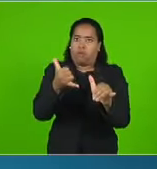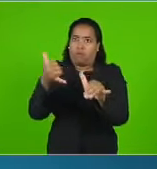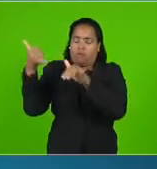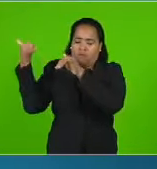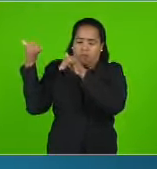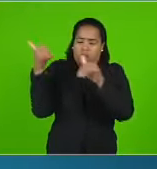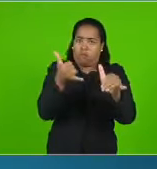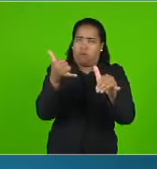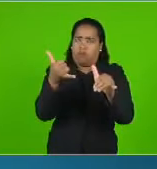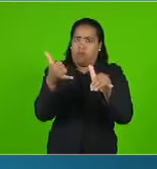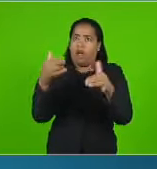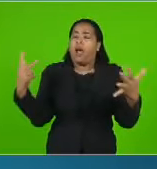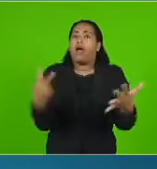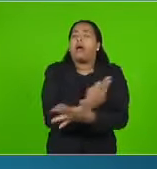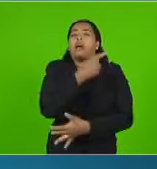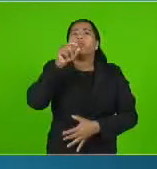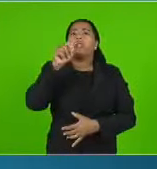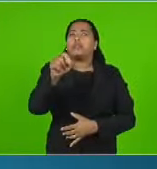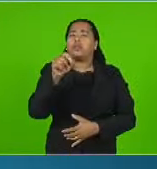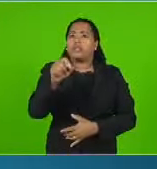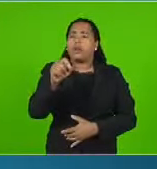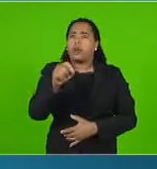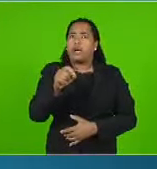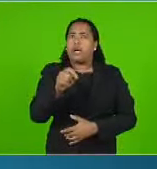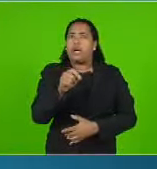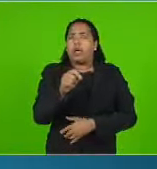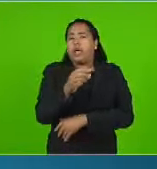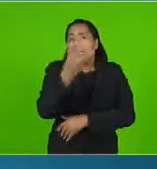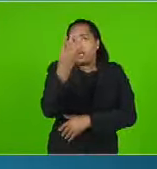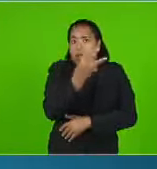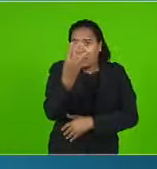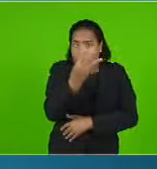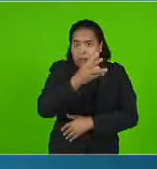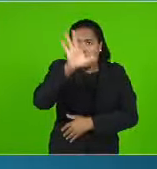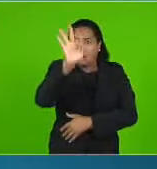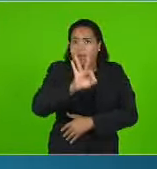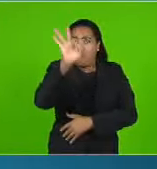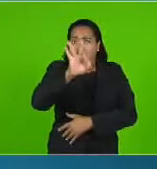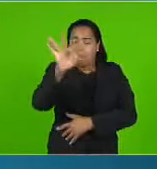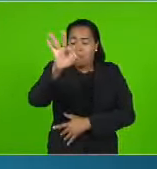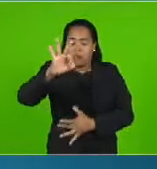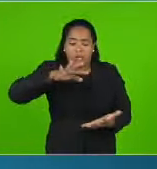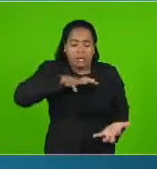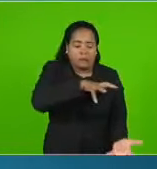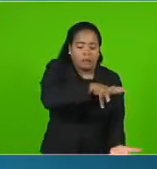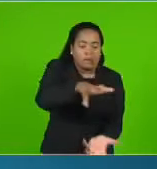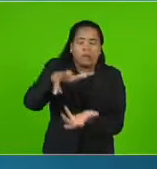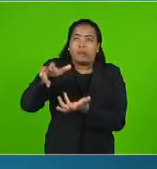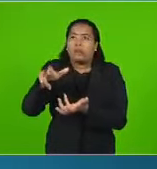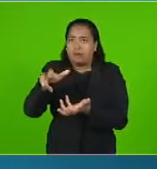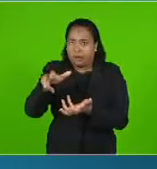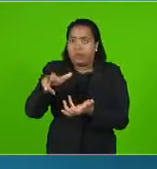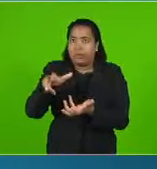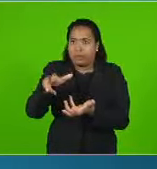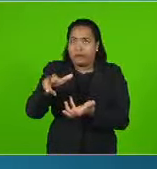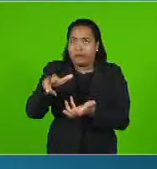посмотрите, четвертая труба, четвертый ангел вострубил, и поражена была третья часть солнца,